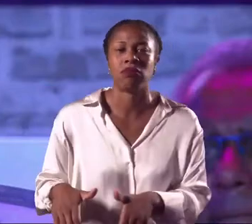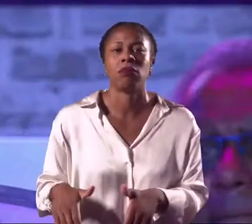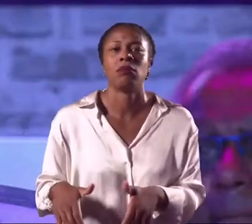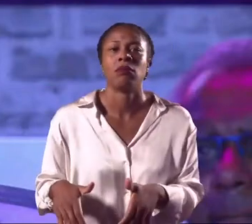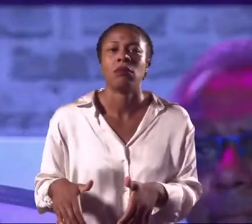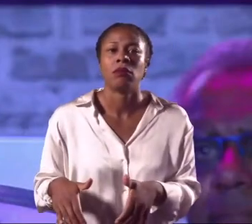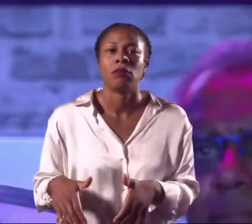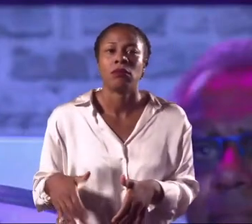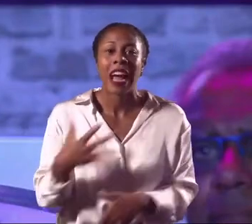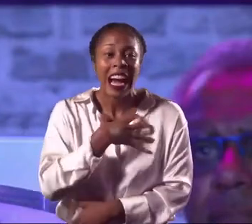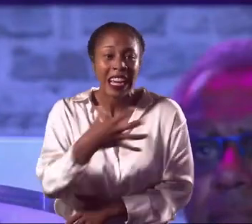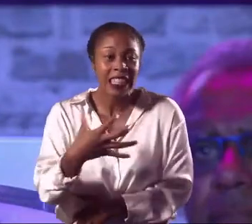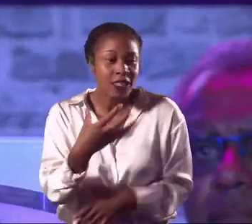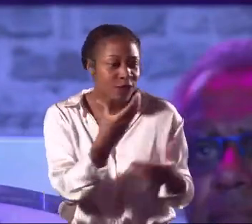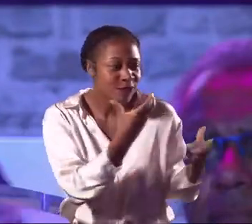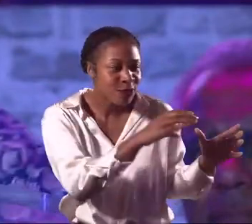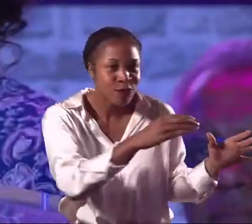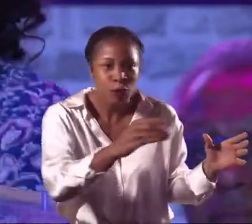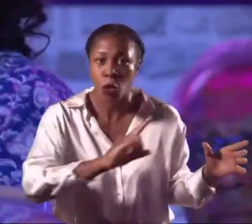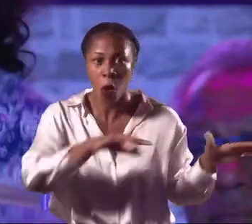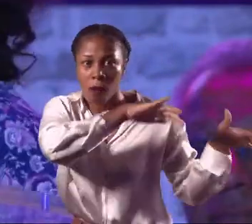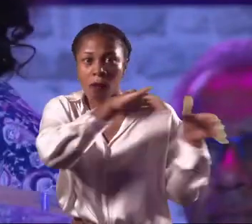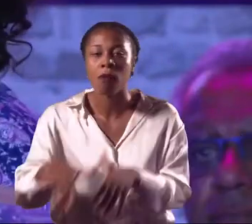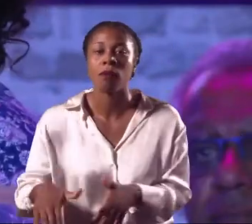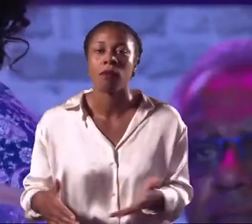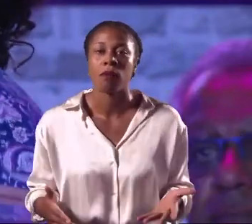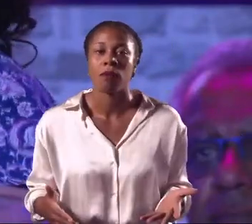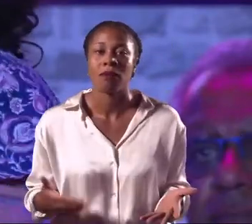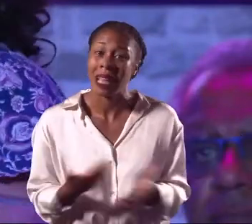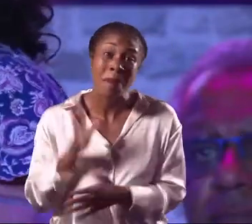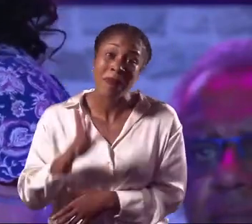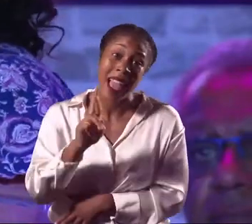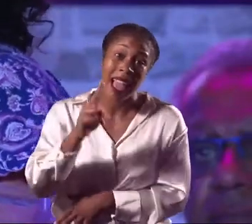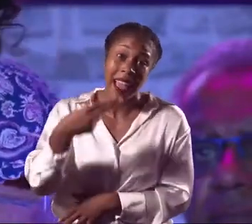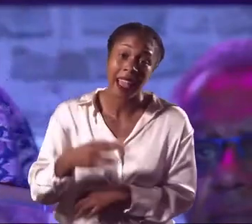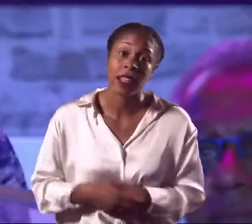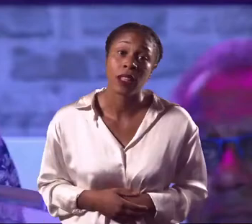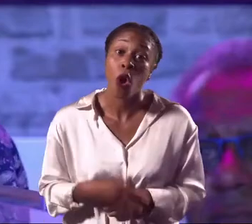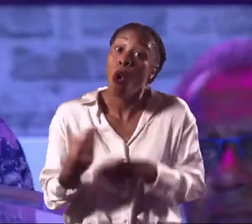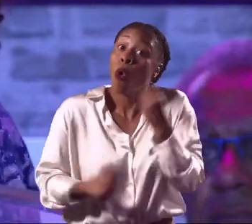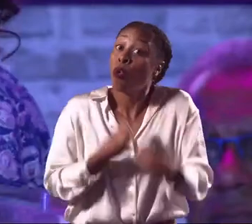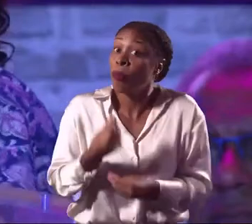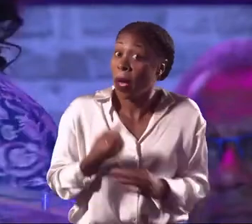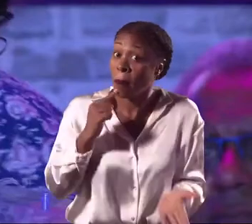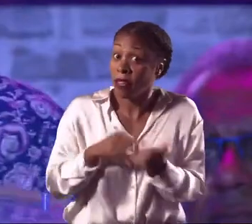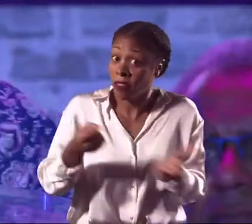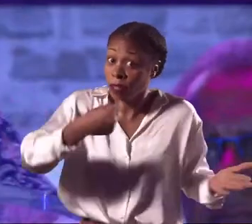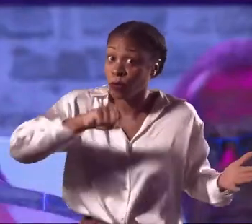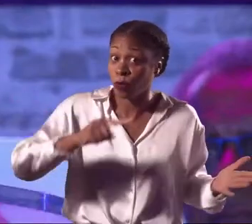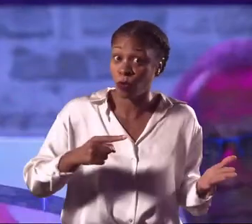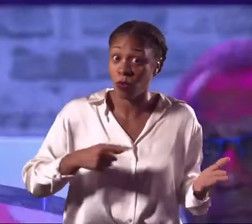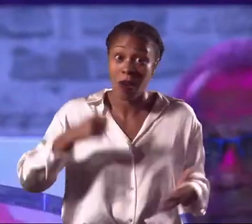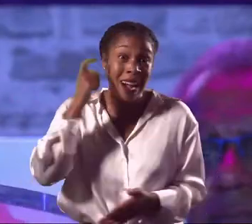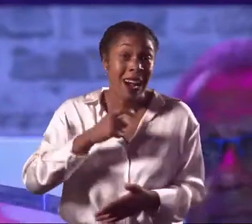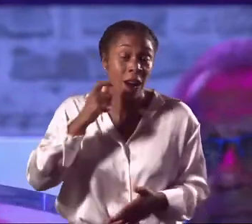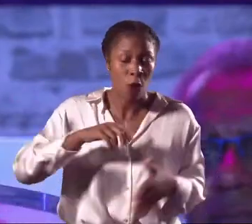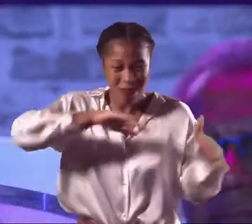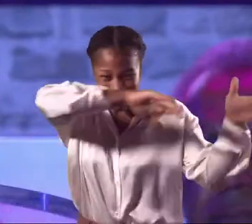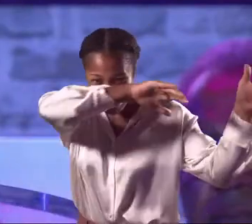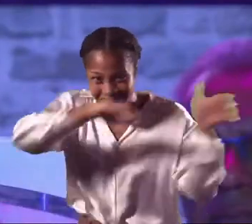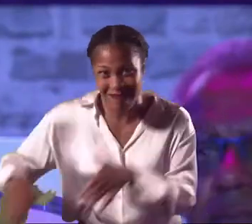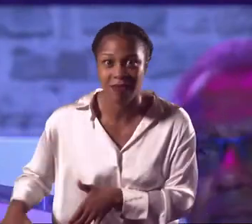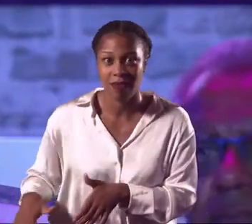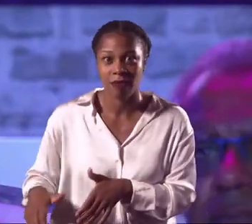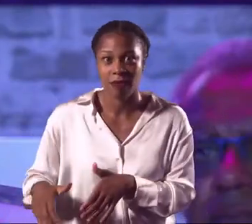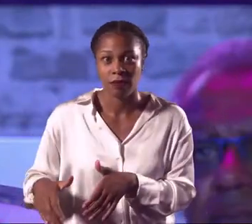la redistribution des richesses, ou voulons-nous continuer sur l'autoroute du chaos posée par Emmanuel Macron? C'est